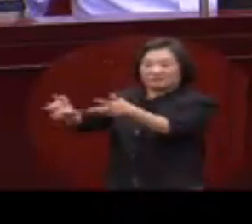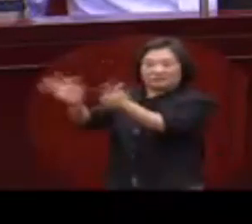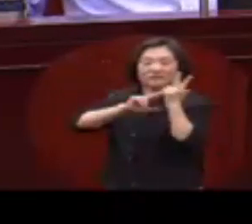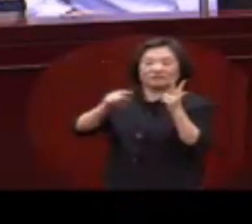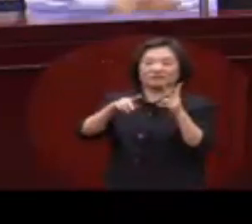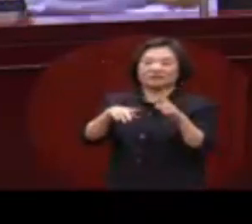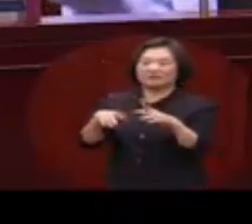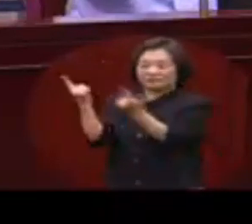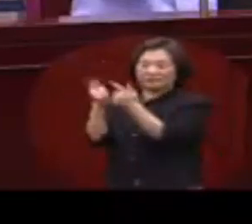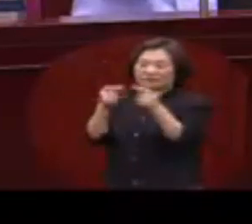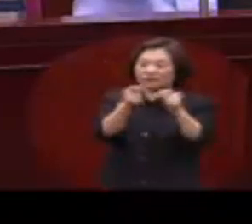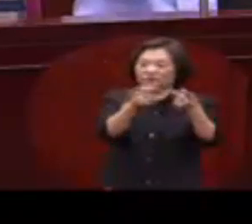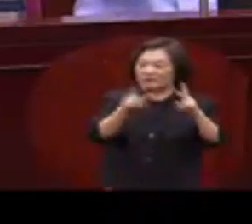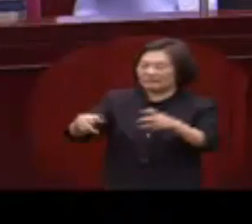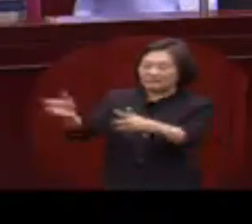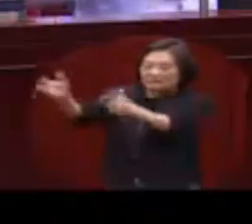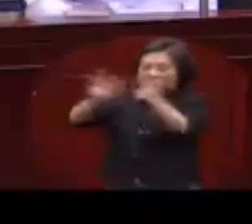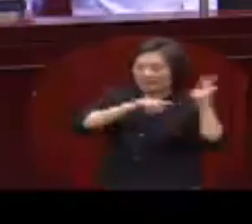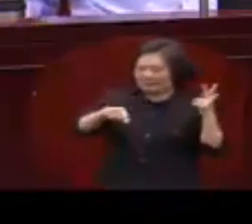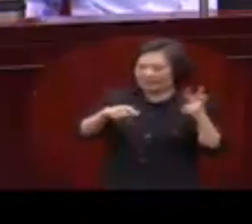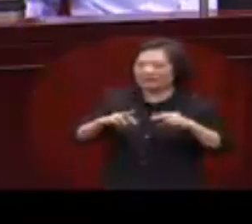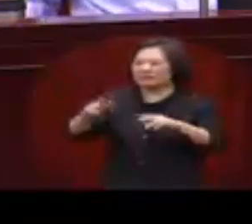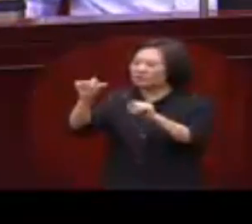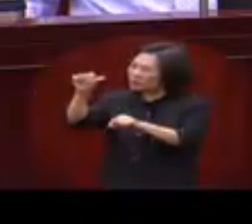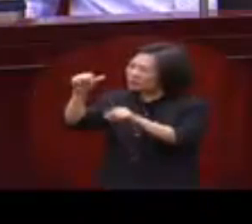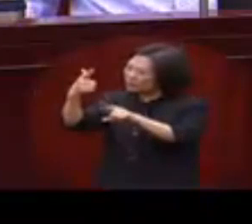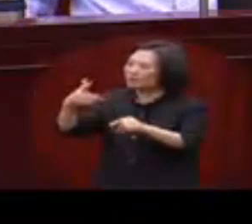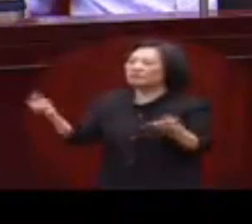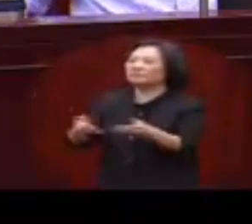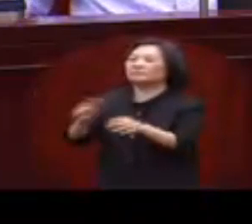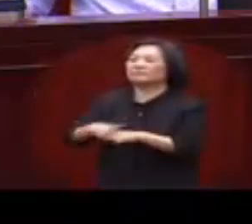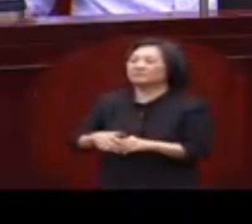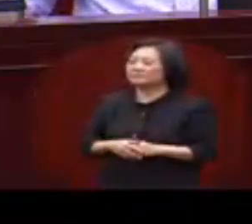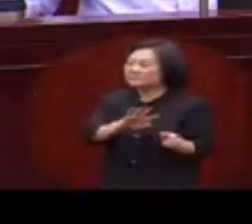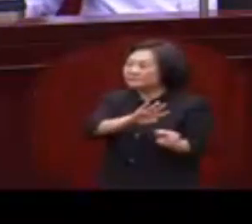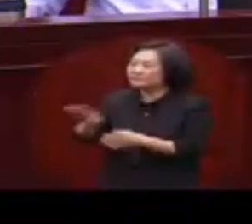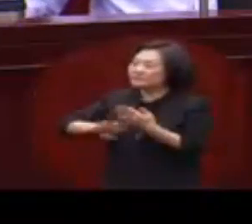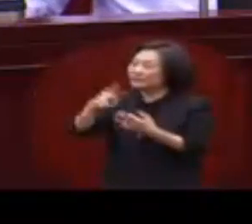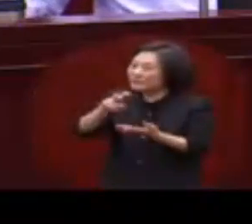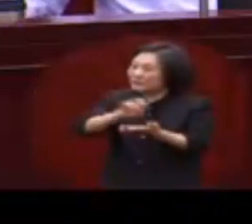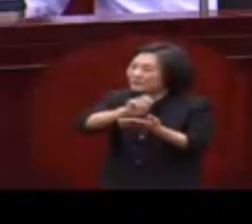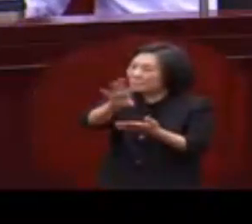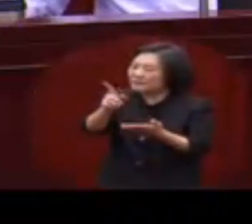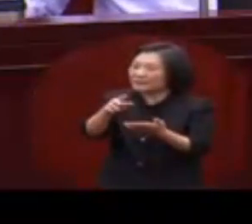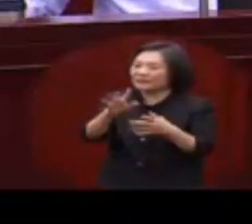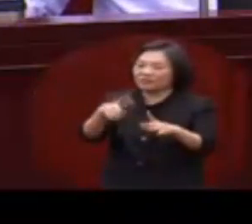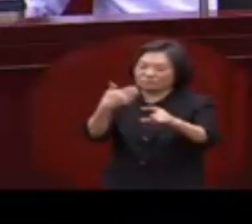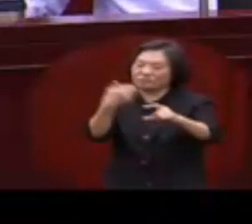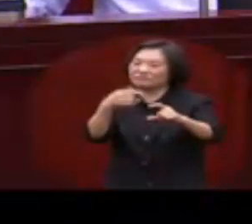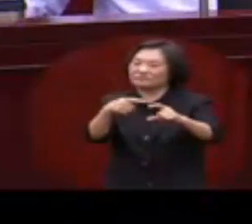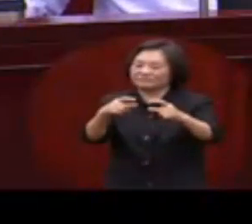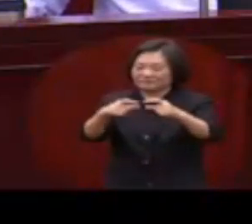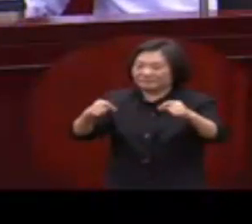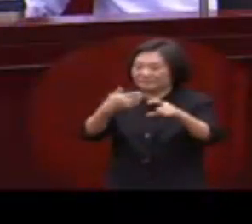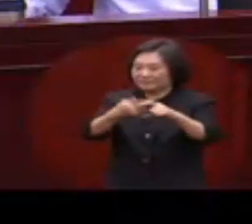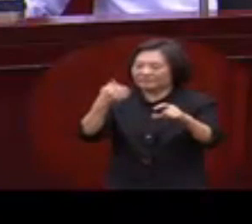预计五月会开工啊，这两个是比较大的重要建设。再来报告一下哈，悠游卡哈，在